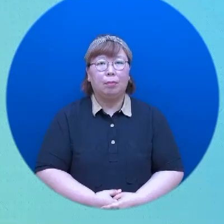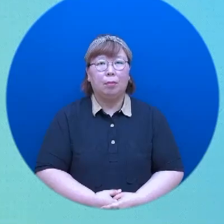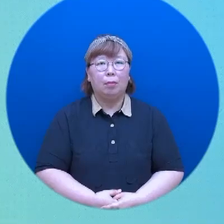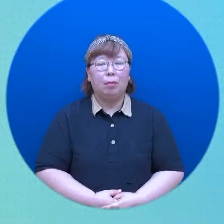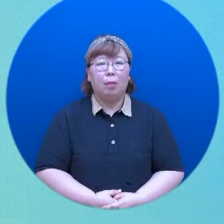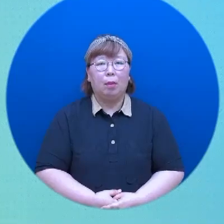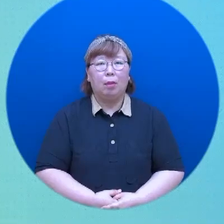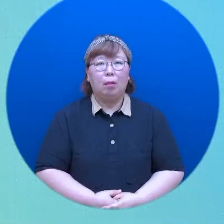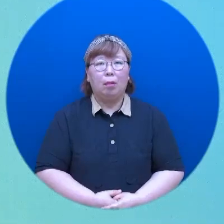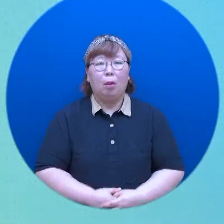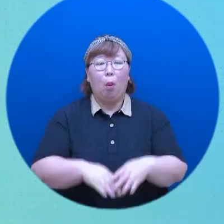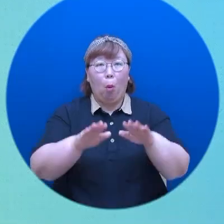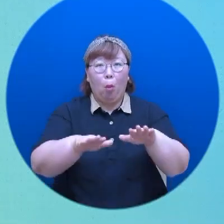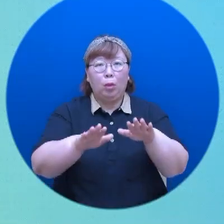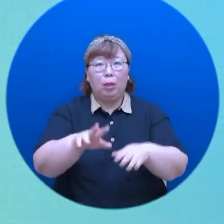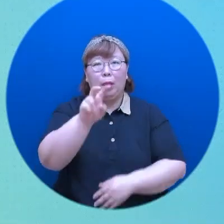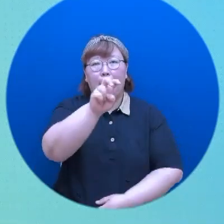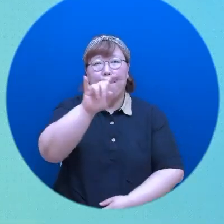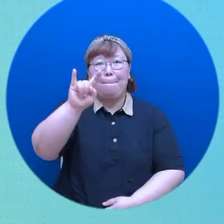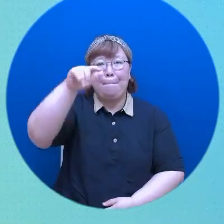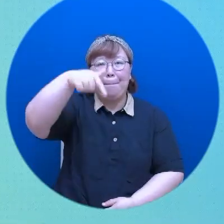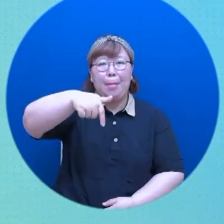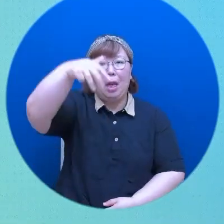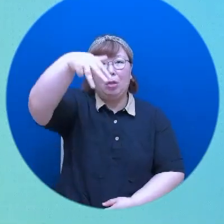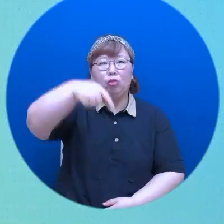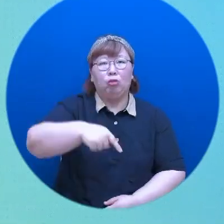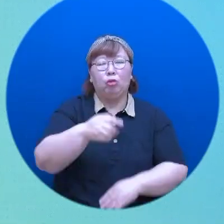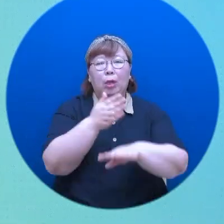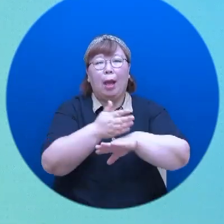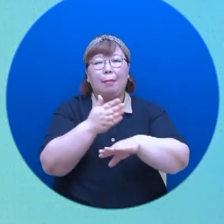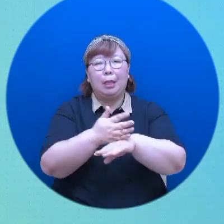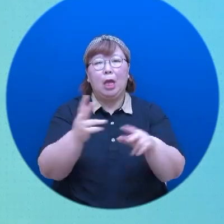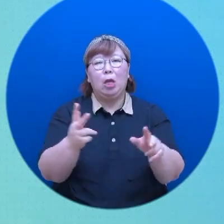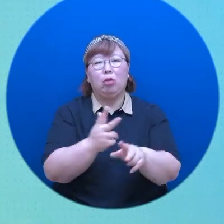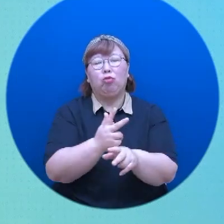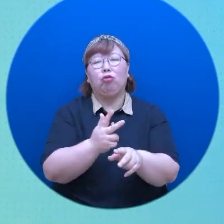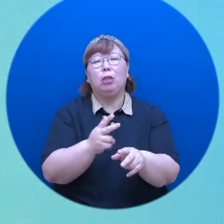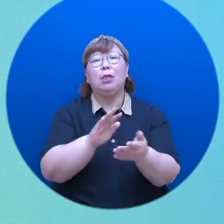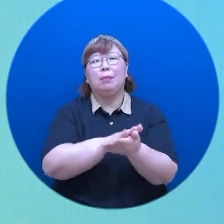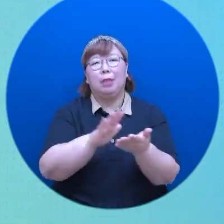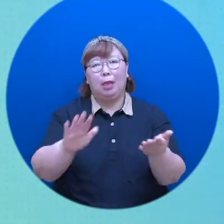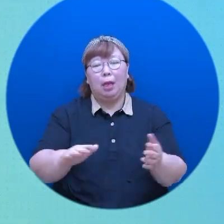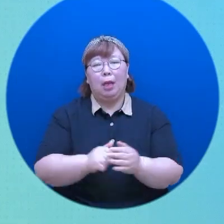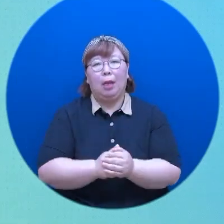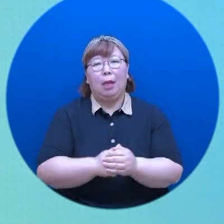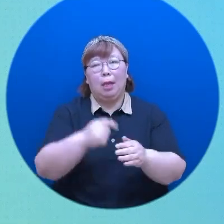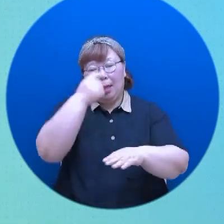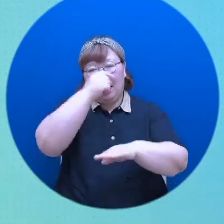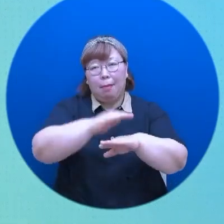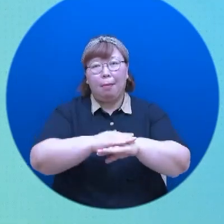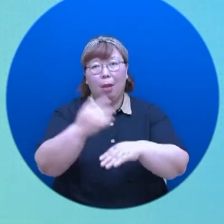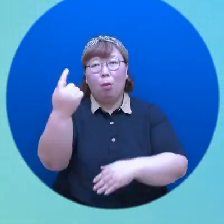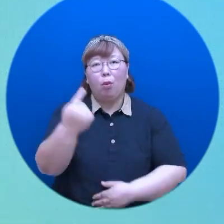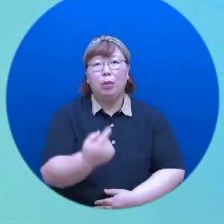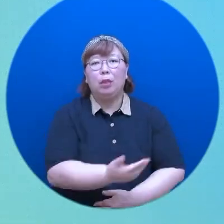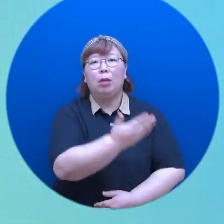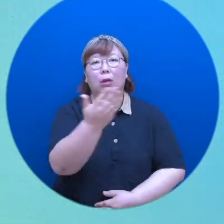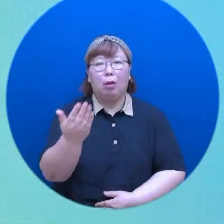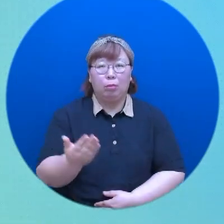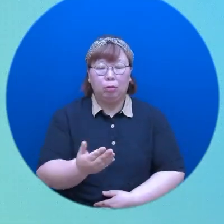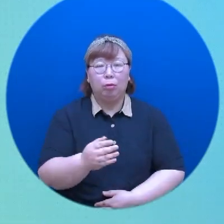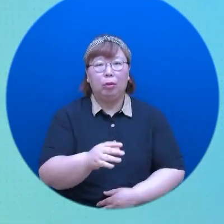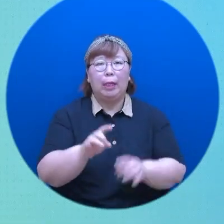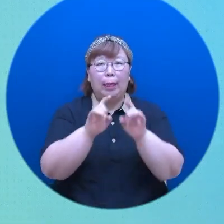네, 오늘 맥주 감사 주일입니다. 오늘 이 주일 이 예배에 나오신 여러분들과 또한